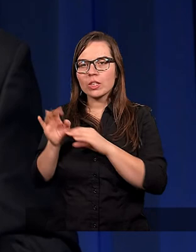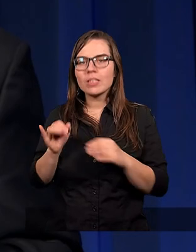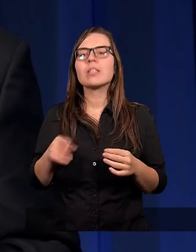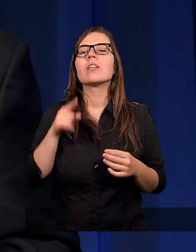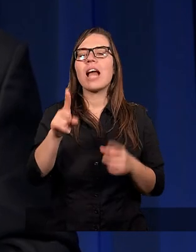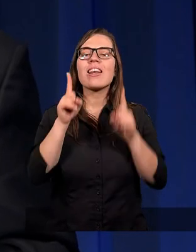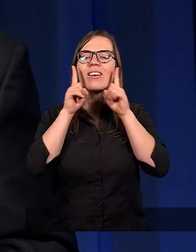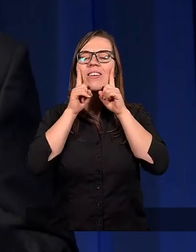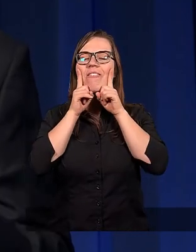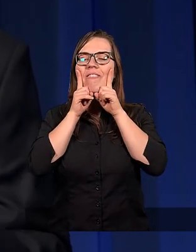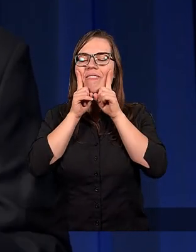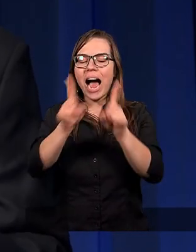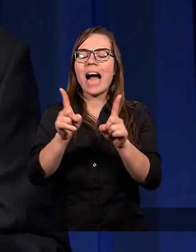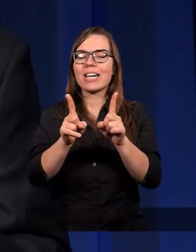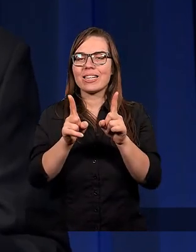ten fakt.